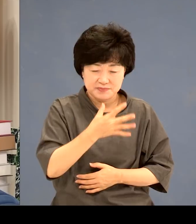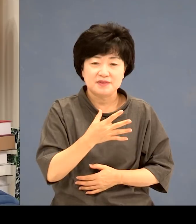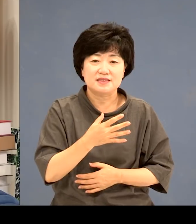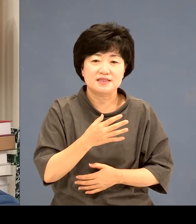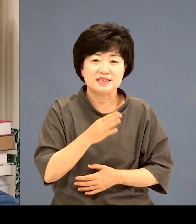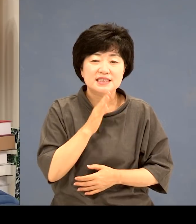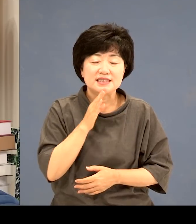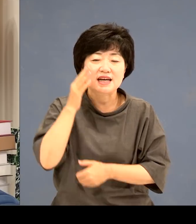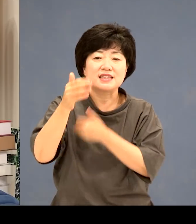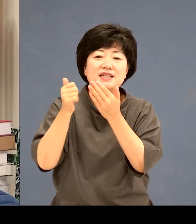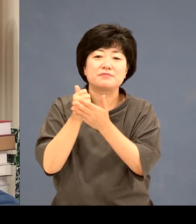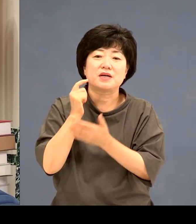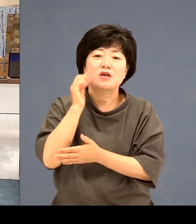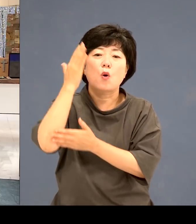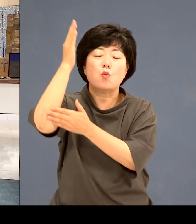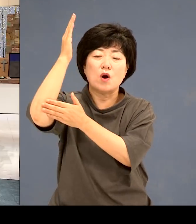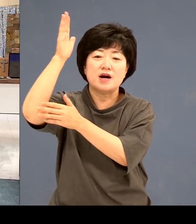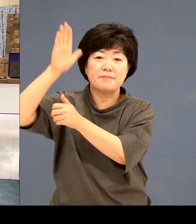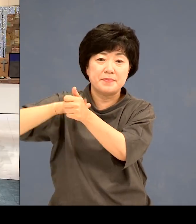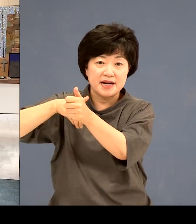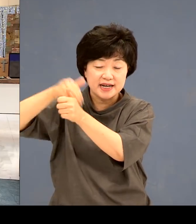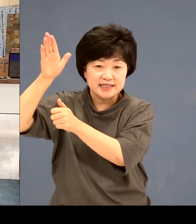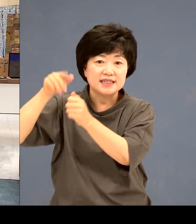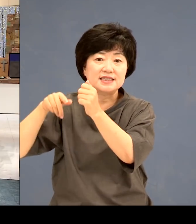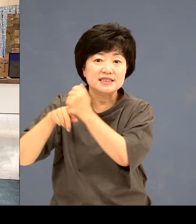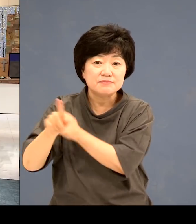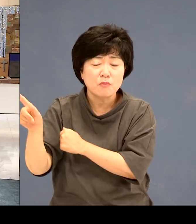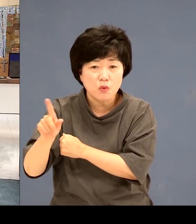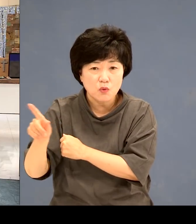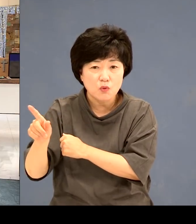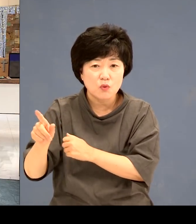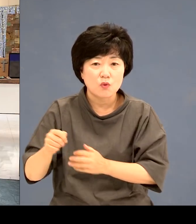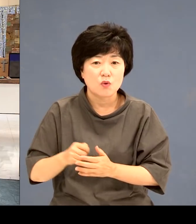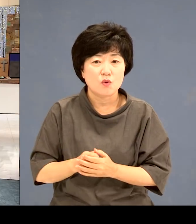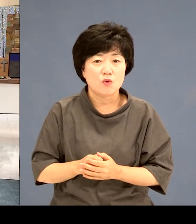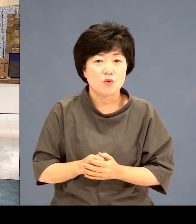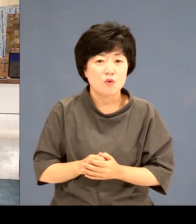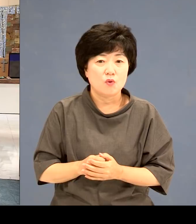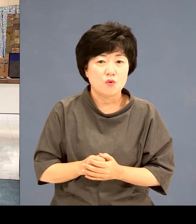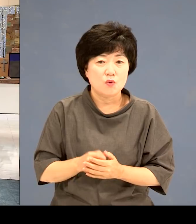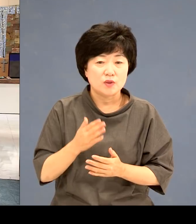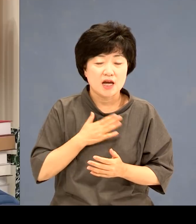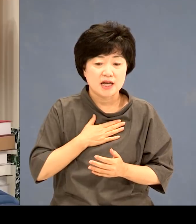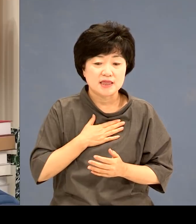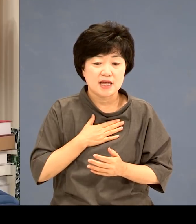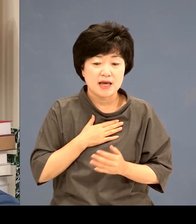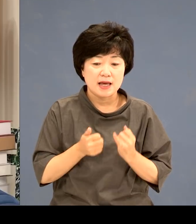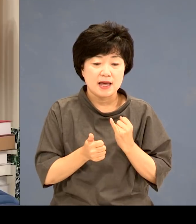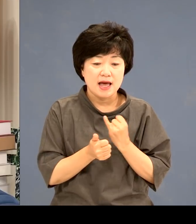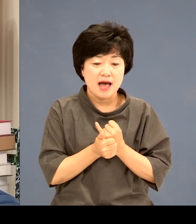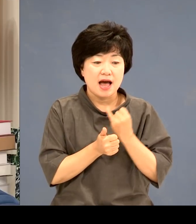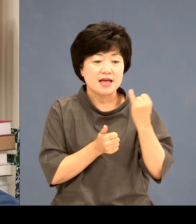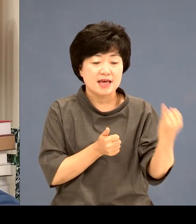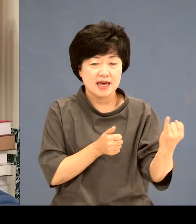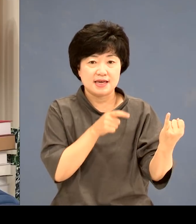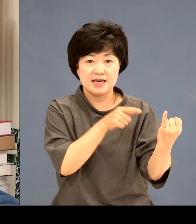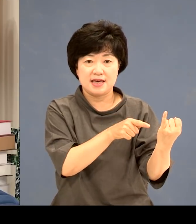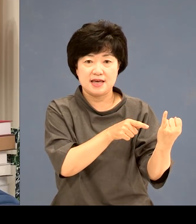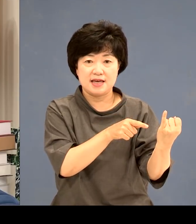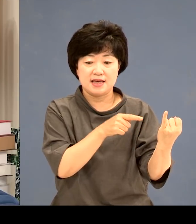때에 저의 실체를 하나님께서 그렇게 이렇게 말씀을 하셔서 그때 굉장히 힘들고